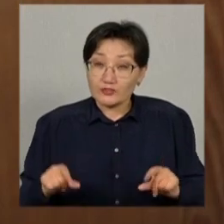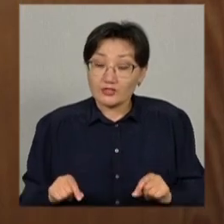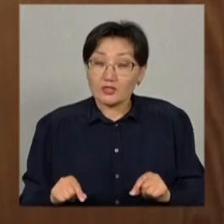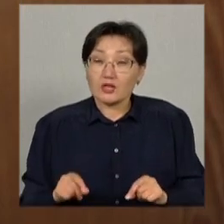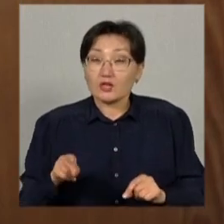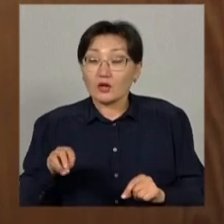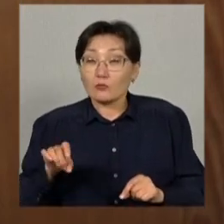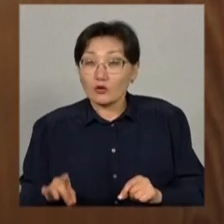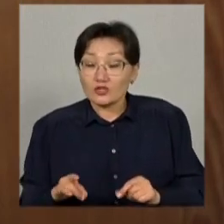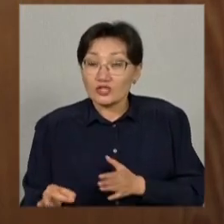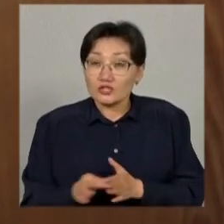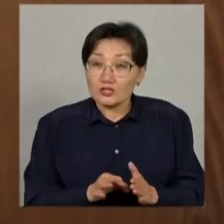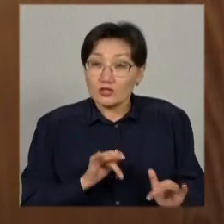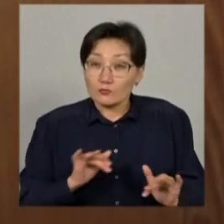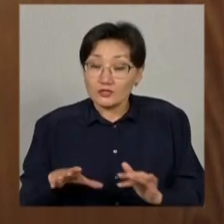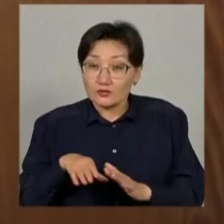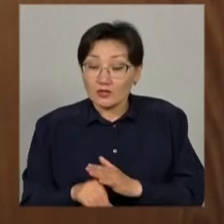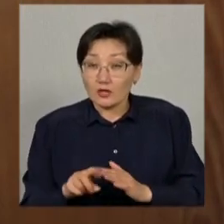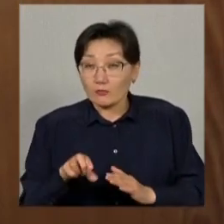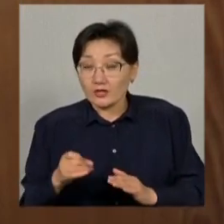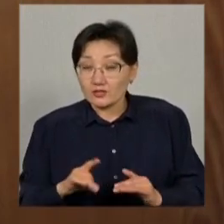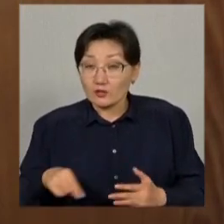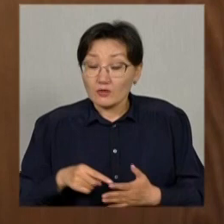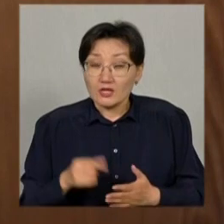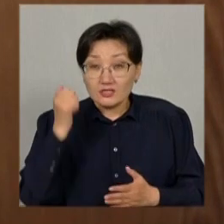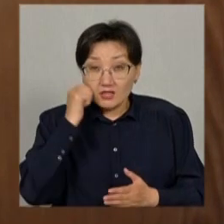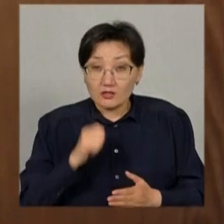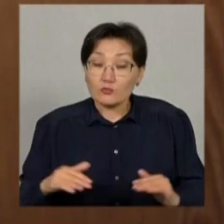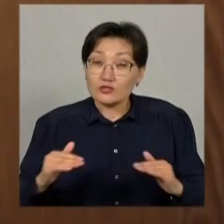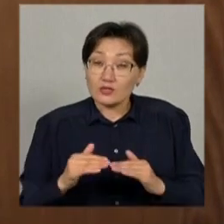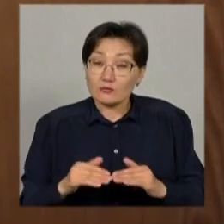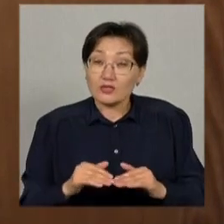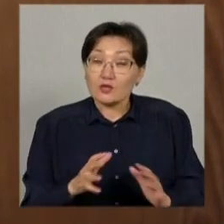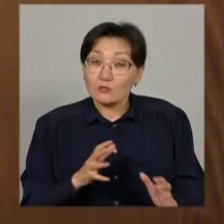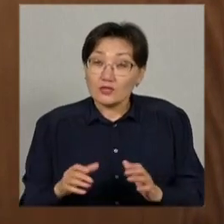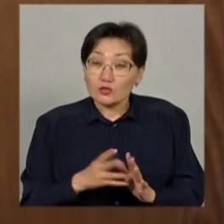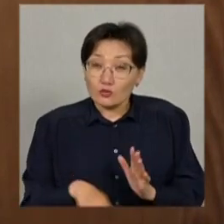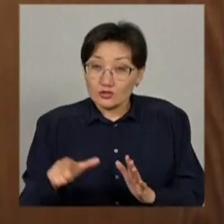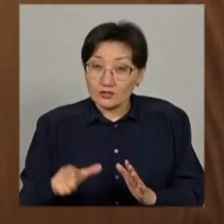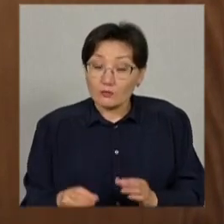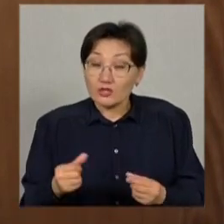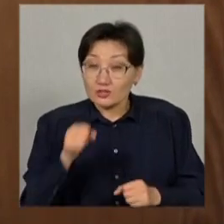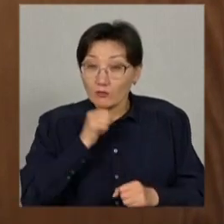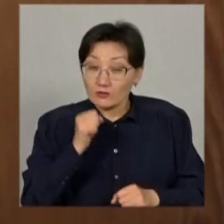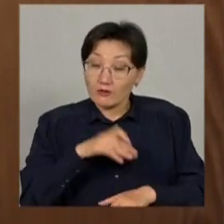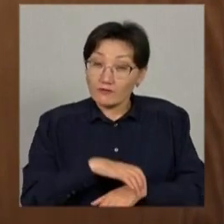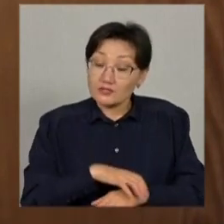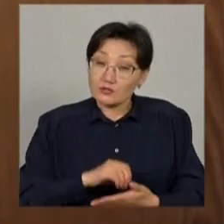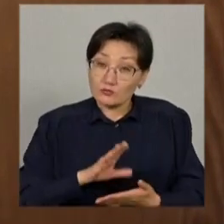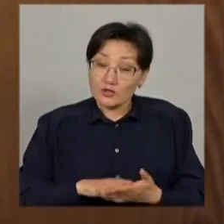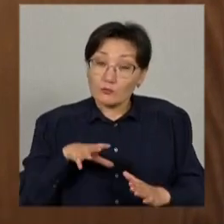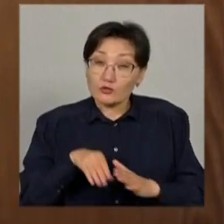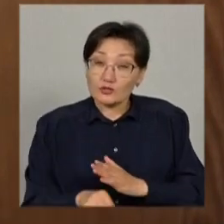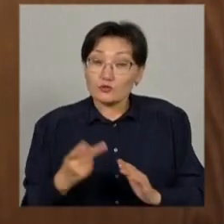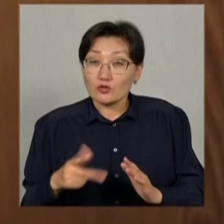қамқор жедел алдын алу шарасы аясында Абай қаласындағы қарттар үйінің қамқорлығындағы 90 адамның қаражатын ұрлау фактісін анықтаған болатын. Оның